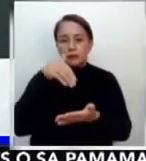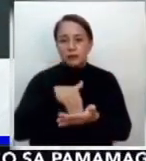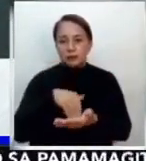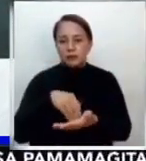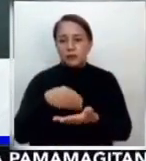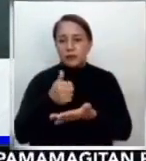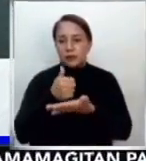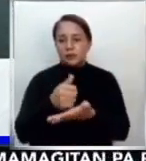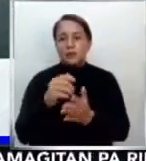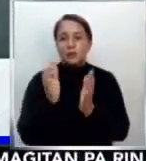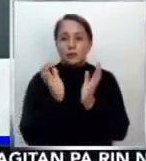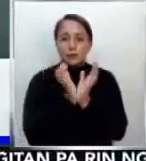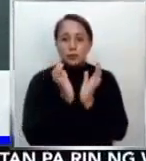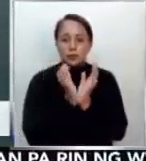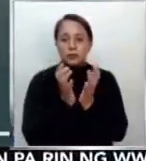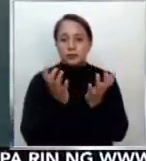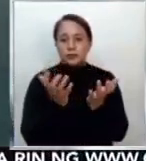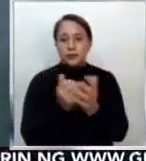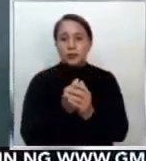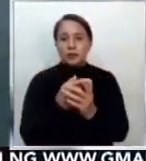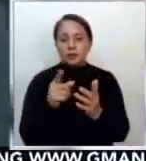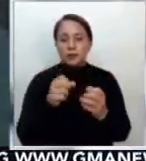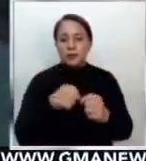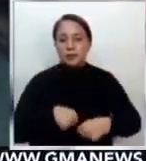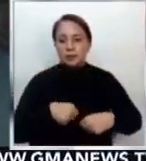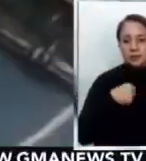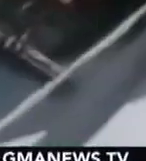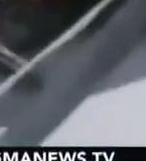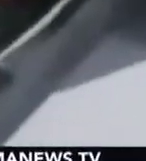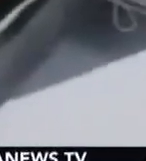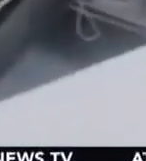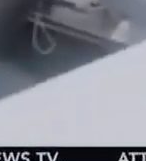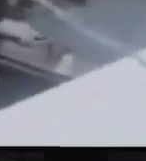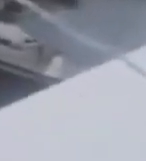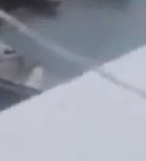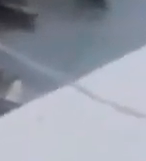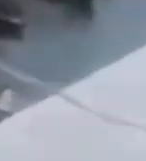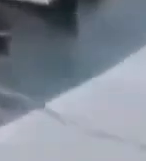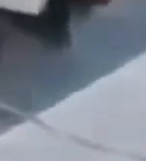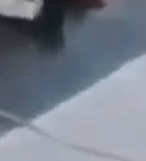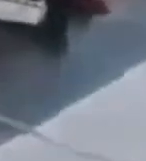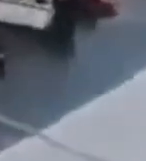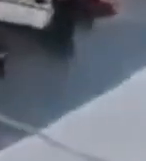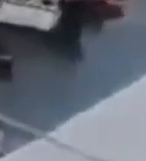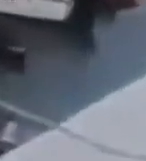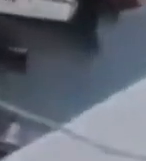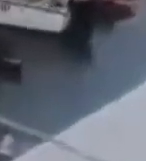DSWD Luway sa mga survivor. Oscar Oida, GMA News.